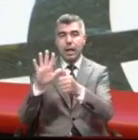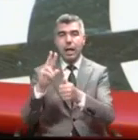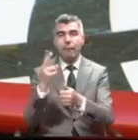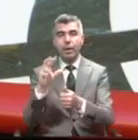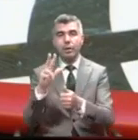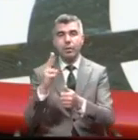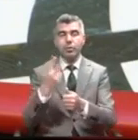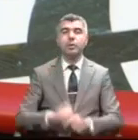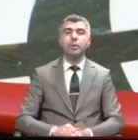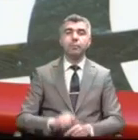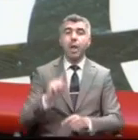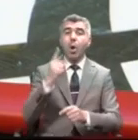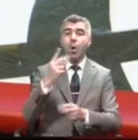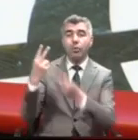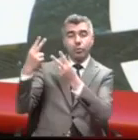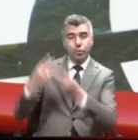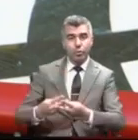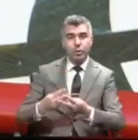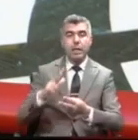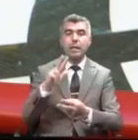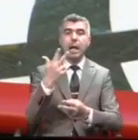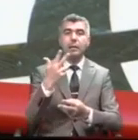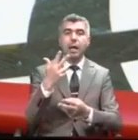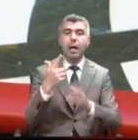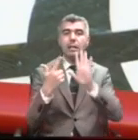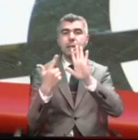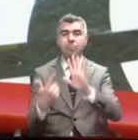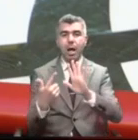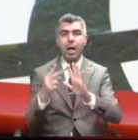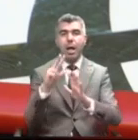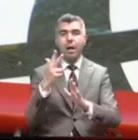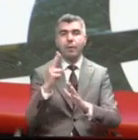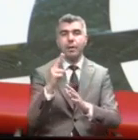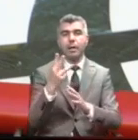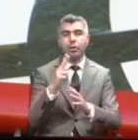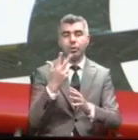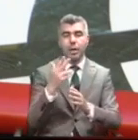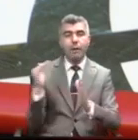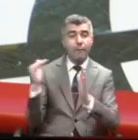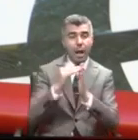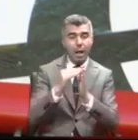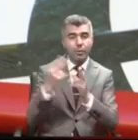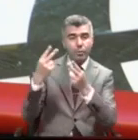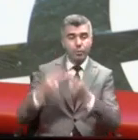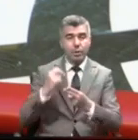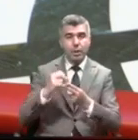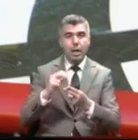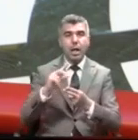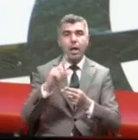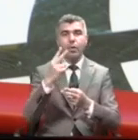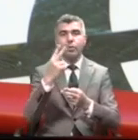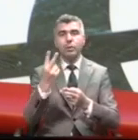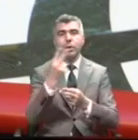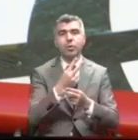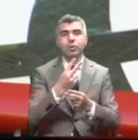اول رحلات عوده يوم 3 يوليوز 2023 واخر رحله يوم 22 يوليوز